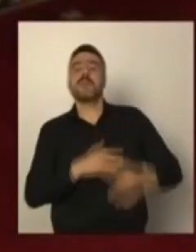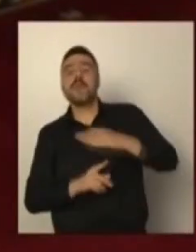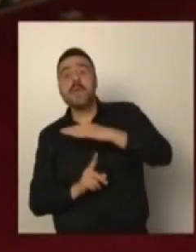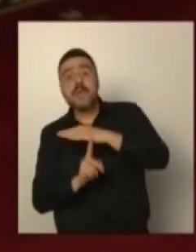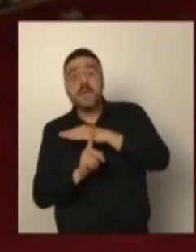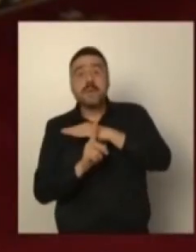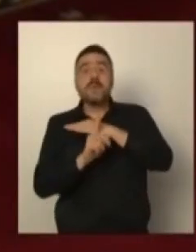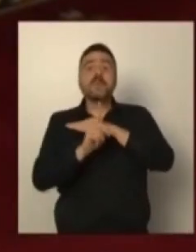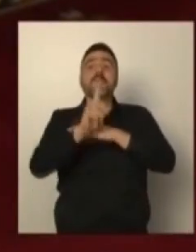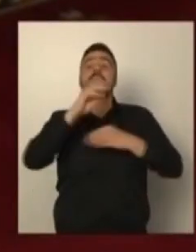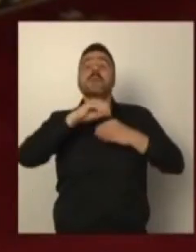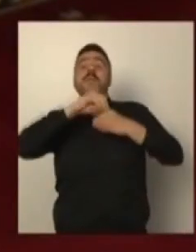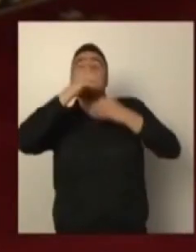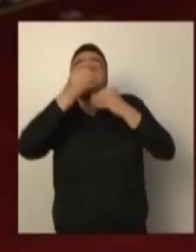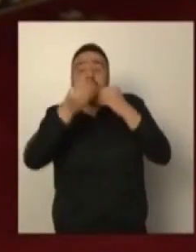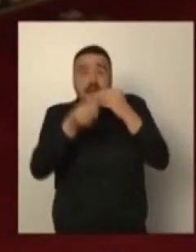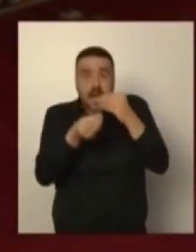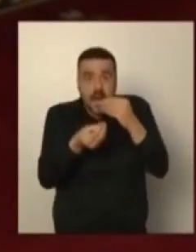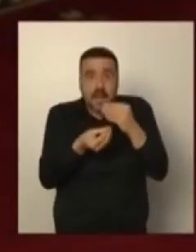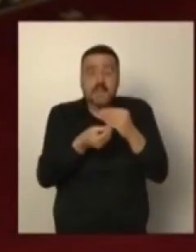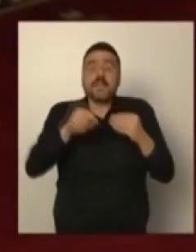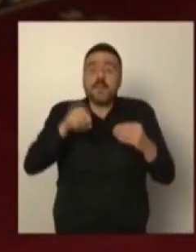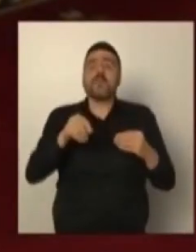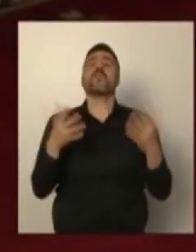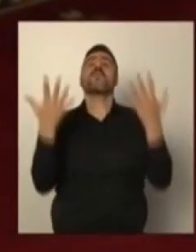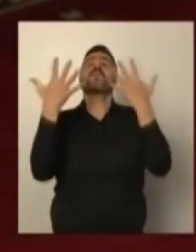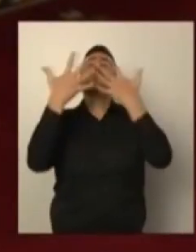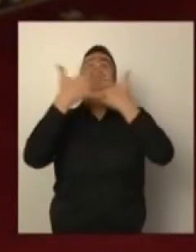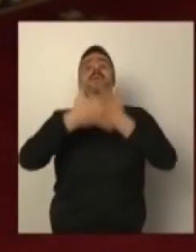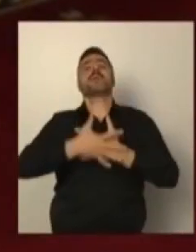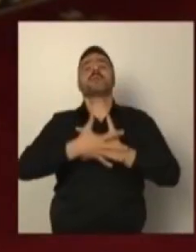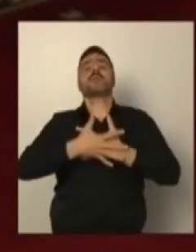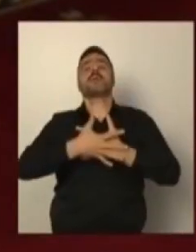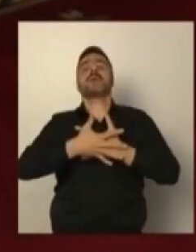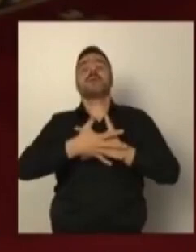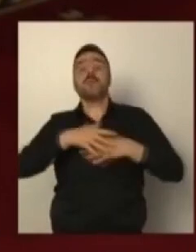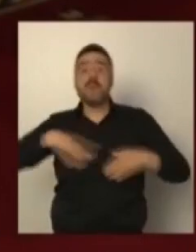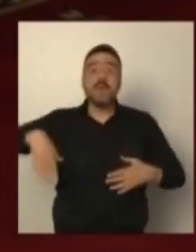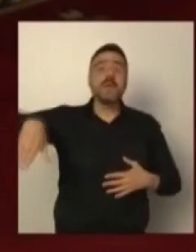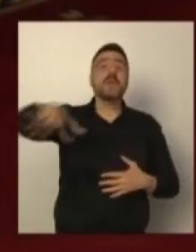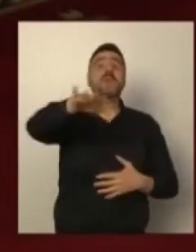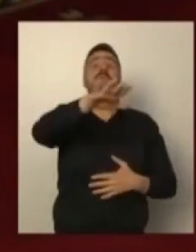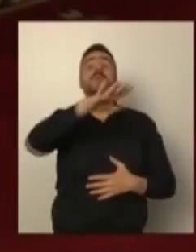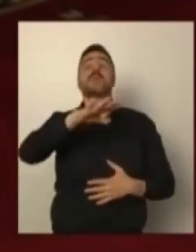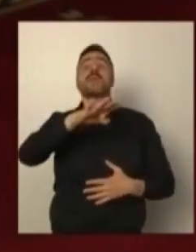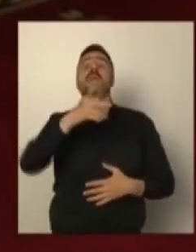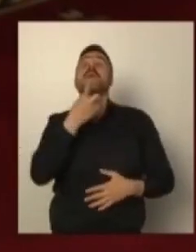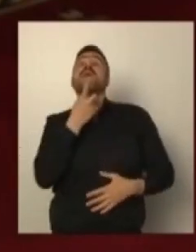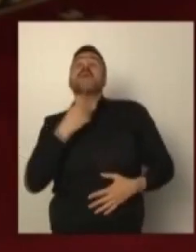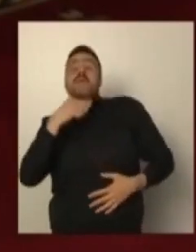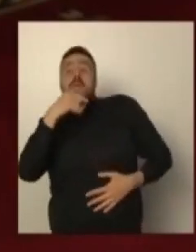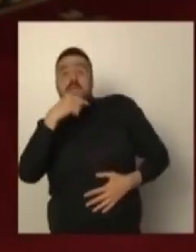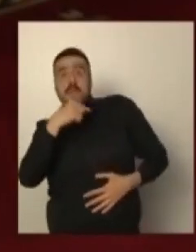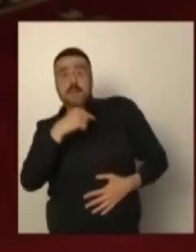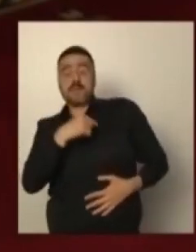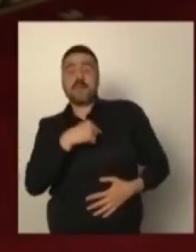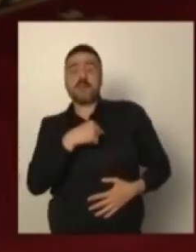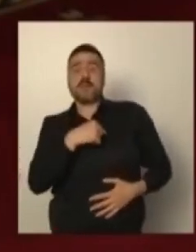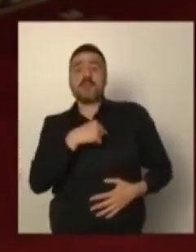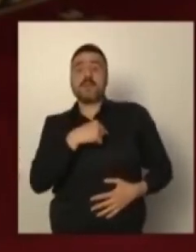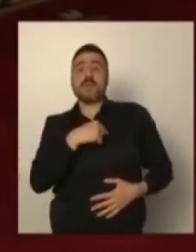Miracını idrak ettiğimiz bu kutlu gecede bizleri, nefsimizi,